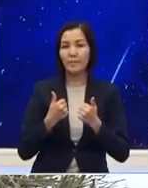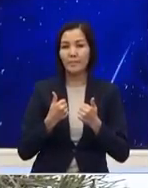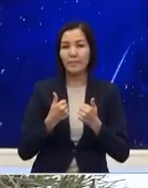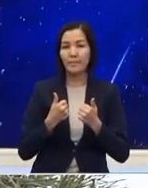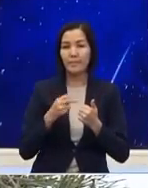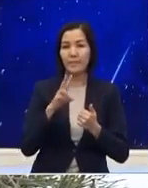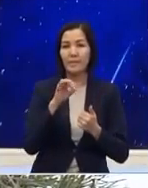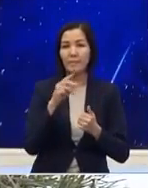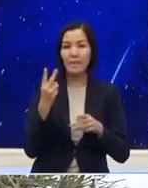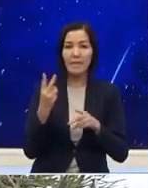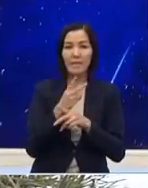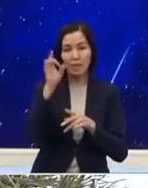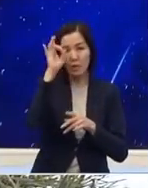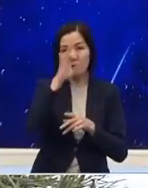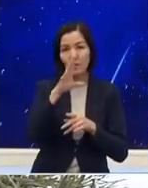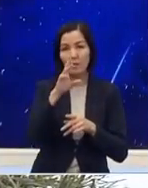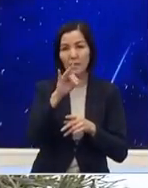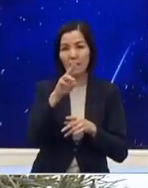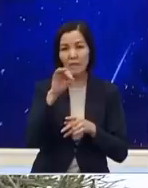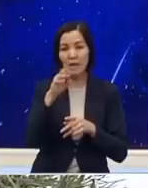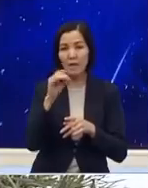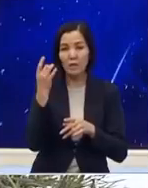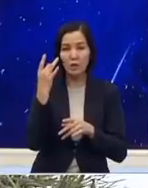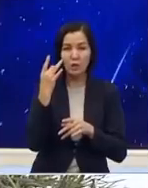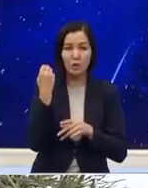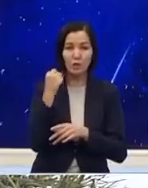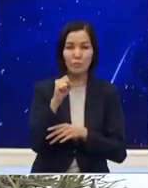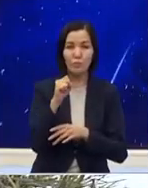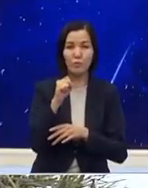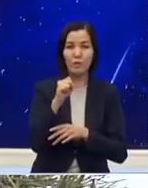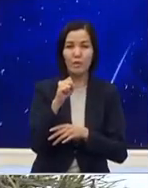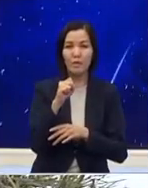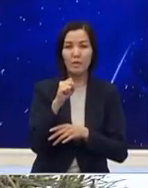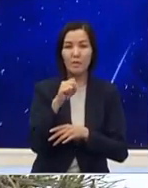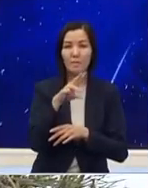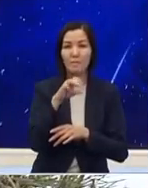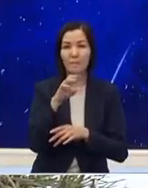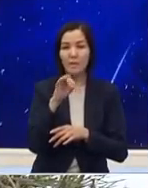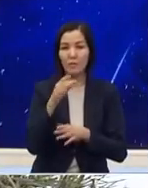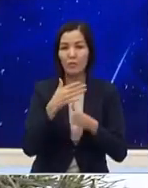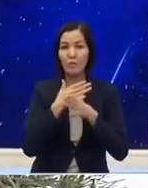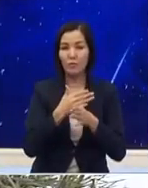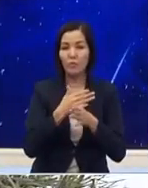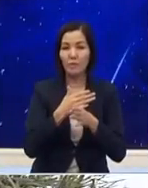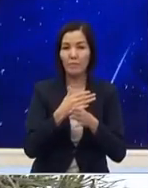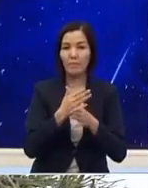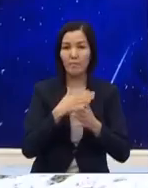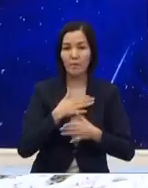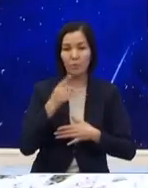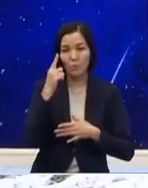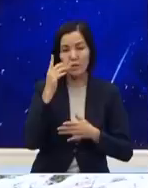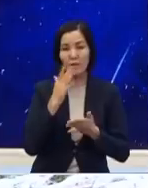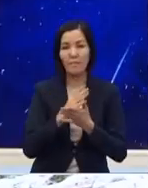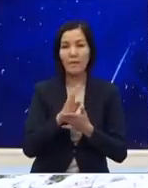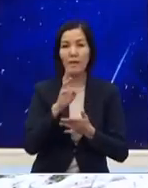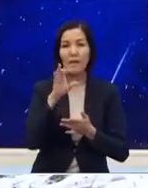Наполи командасының 2 дүркін чемпион, Италияның чемпионы болған осы Диего Армандо Марадона арқылы. Мен сөйтіп ойлаймын.